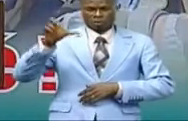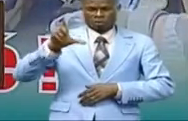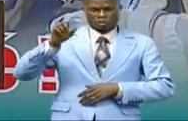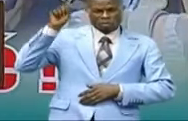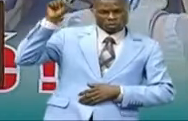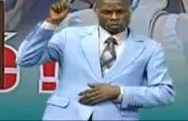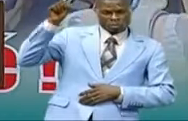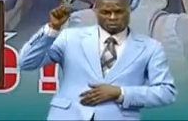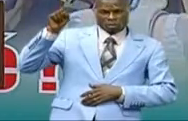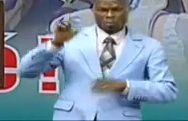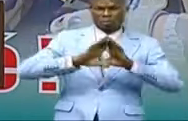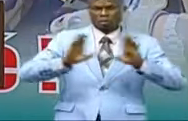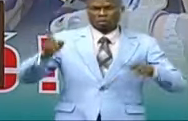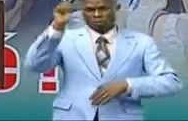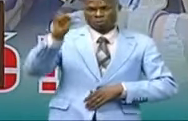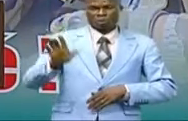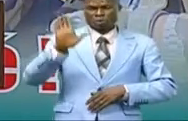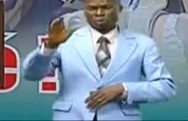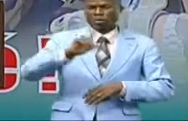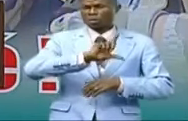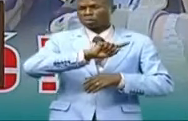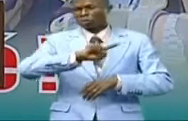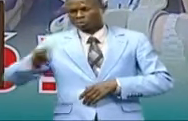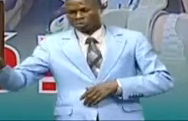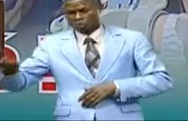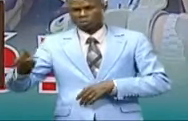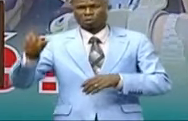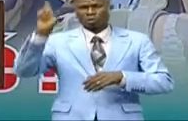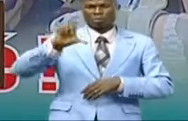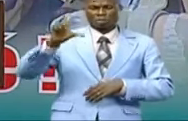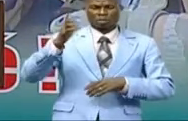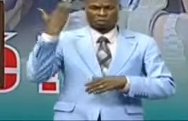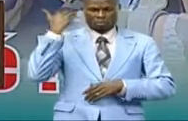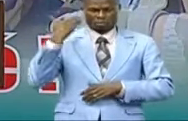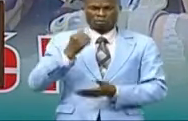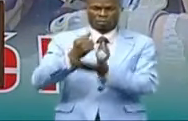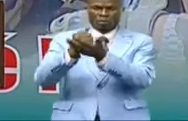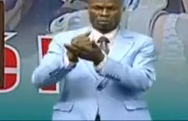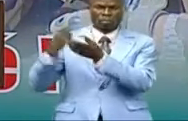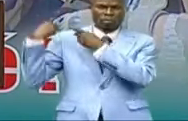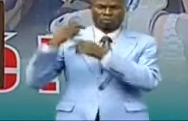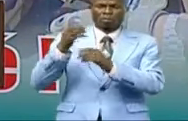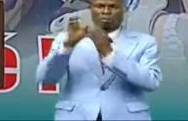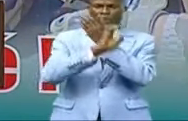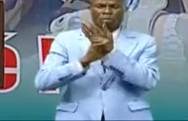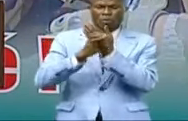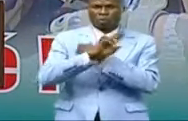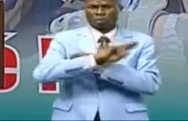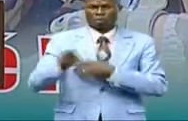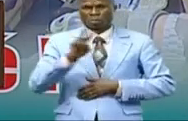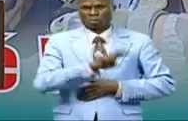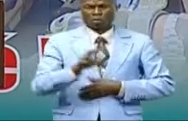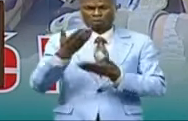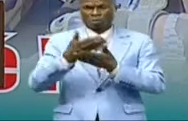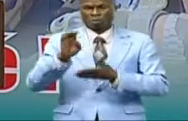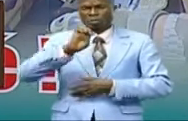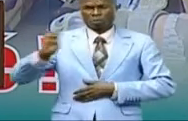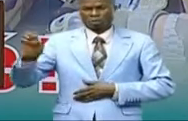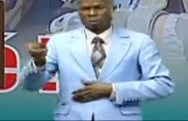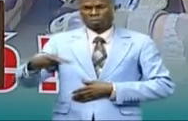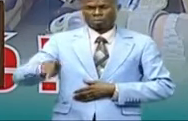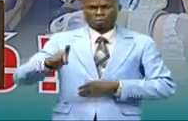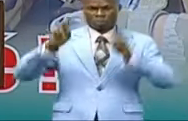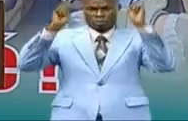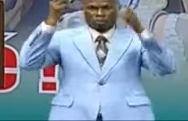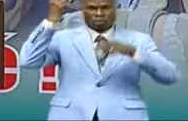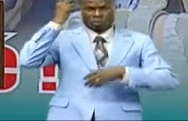d'une capacité de 35 000 m3 d'eau par jour, desservant depuis août 2022 la partie est de la ville-province de